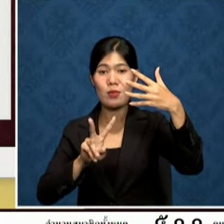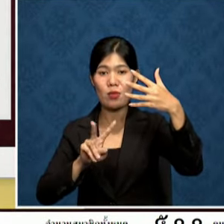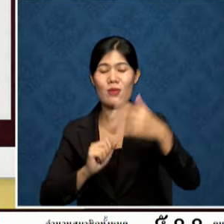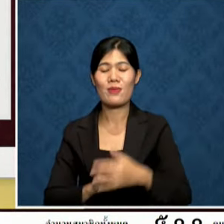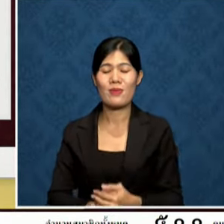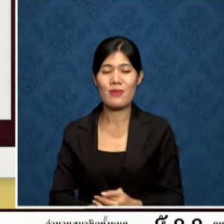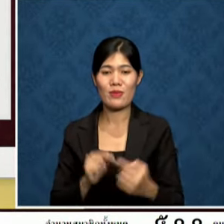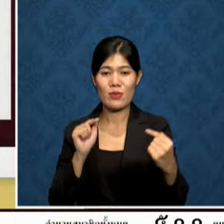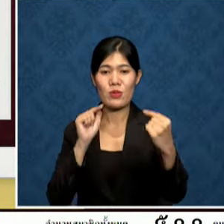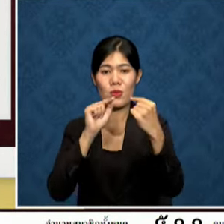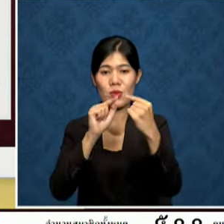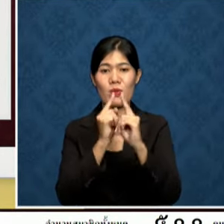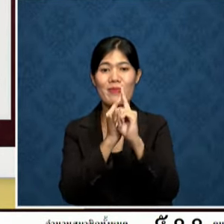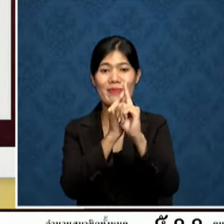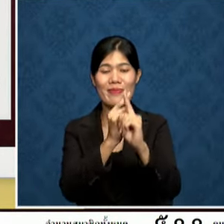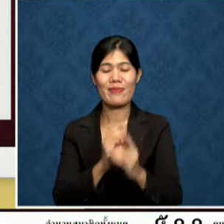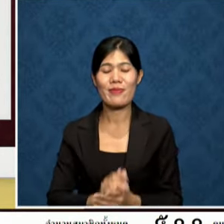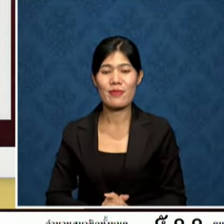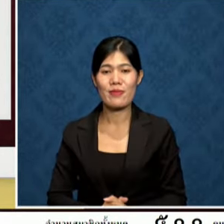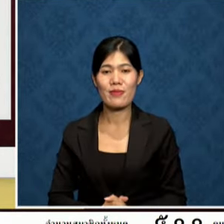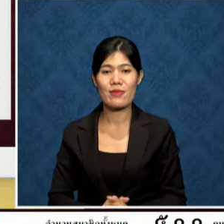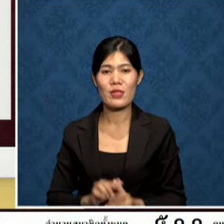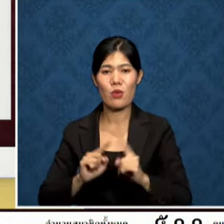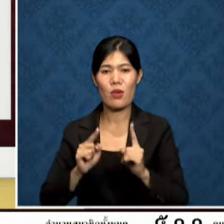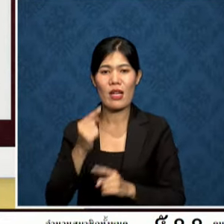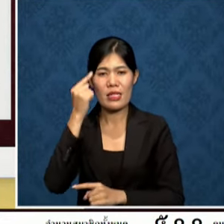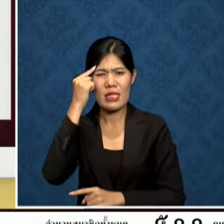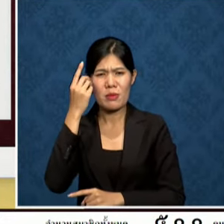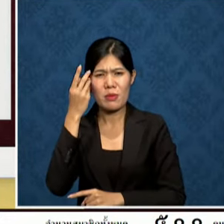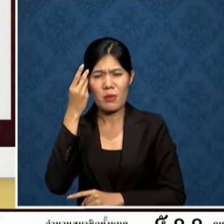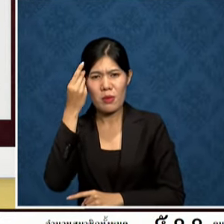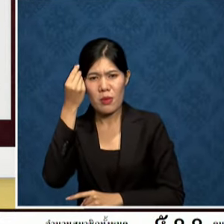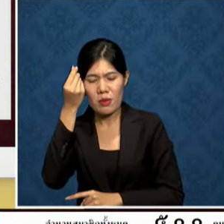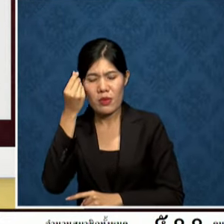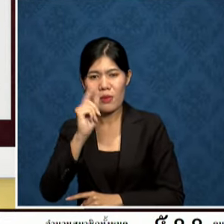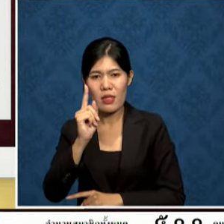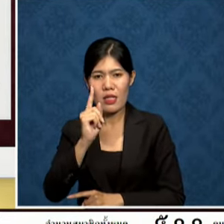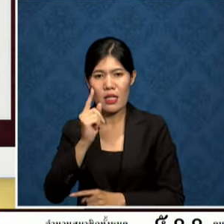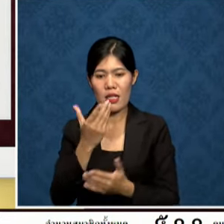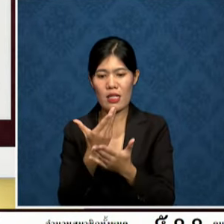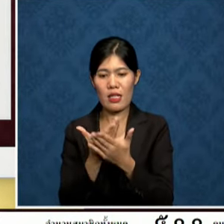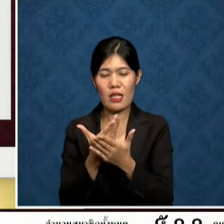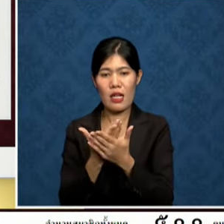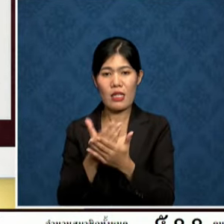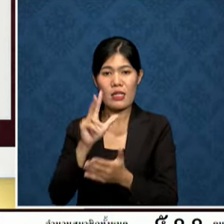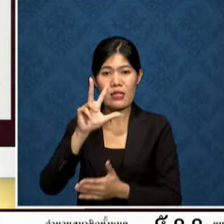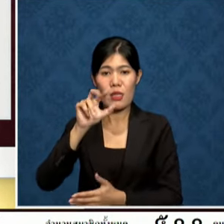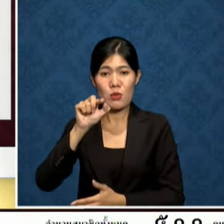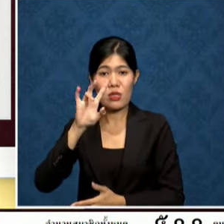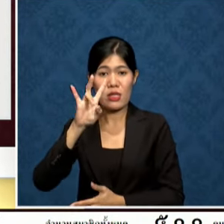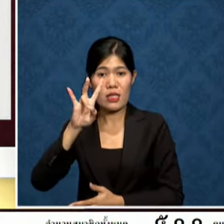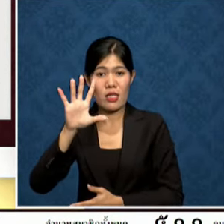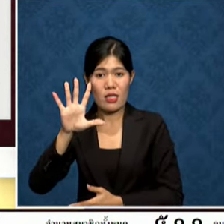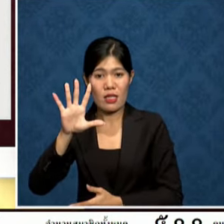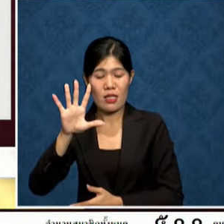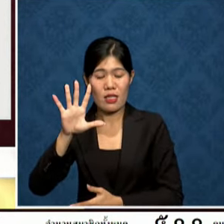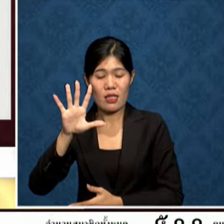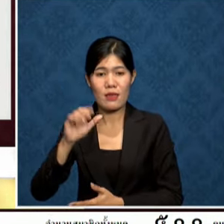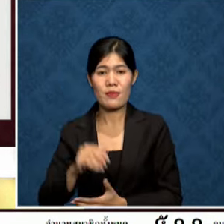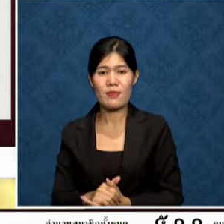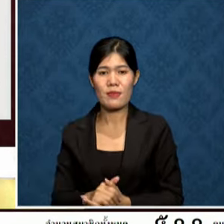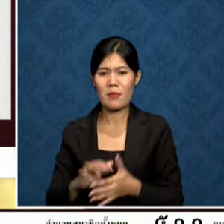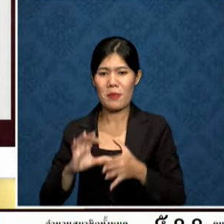ประธานคะมานั่งคิดดูดีๆมันจะเป็นไปได้ยังไงคะงบประมาณทั้งหมด3.75ก็คือมีที่